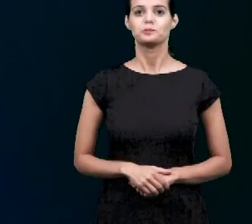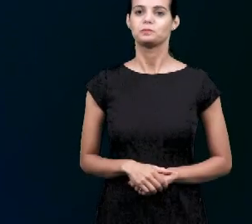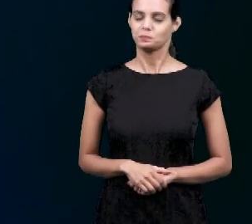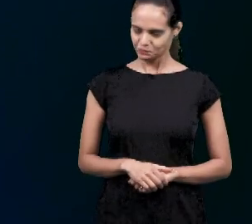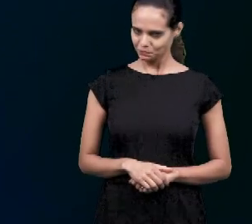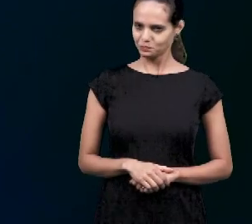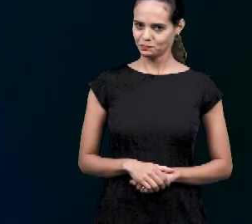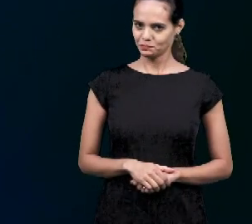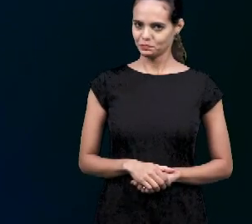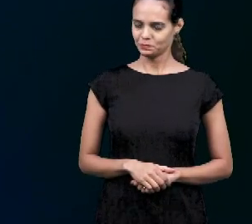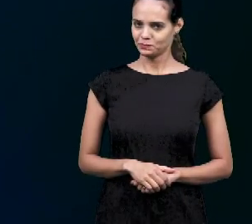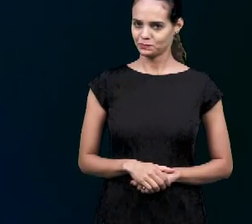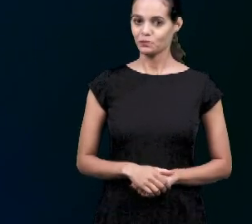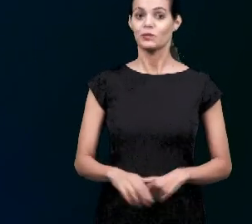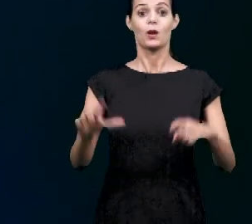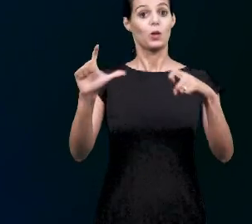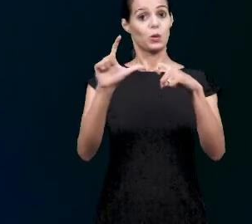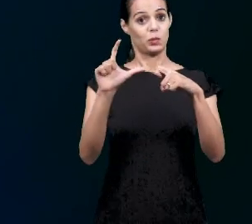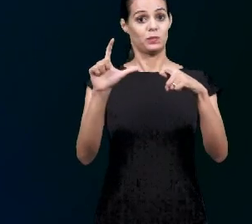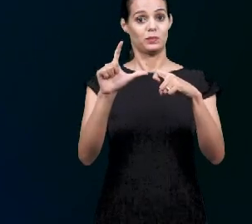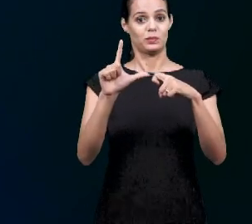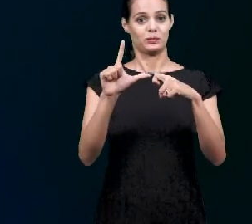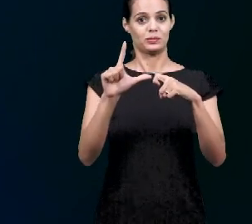déjà programmée dans l'éternité.